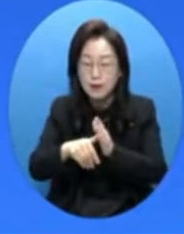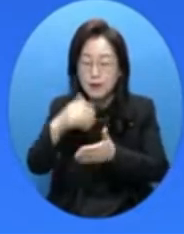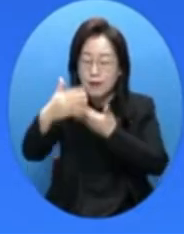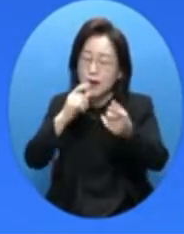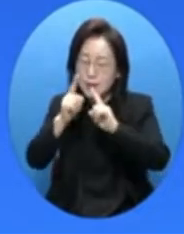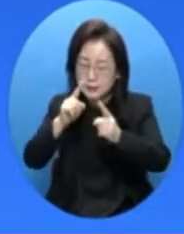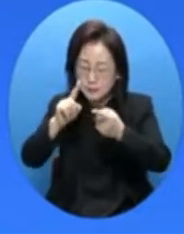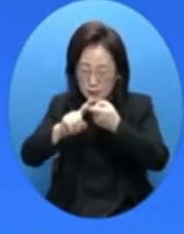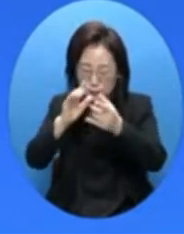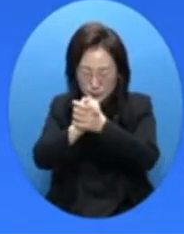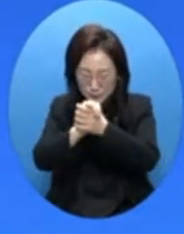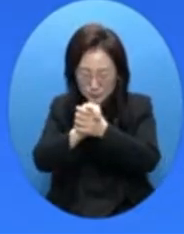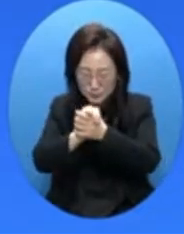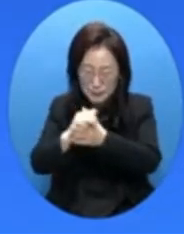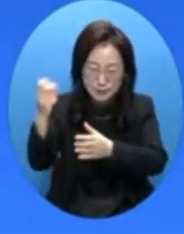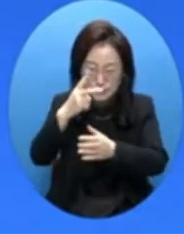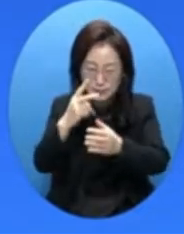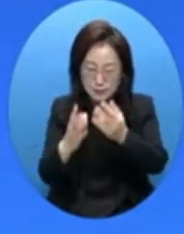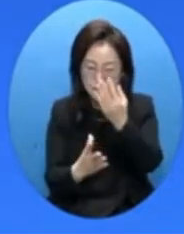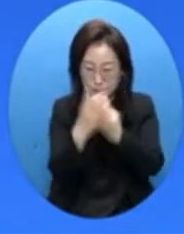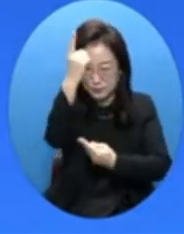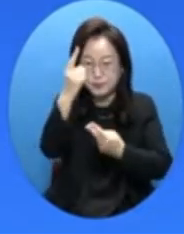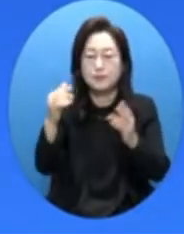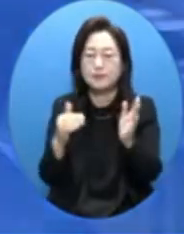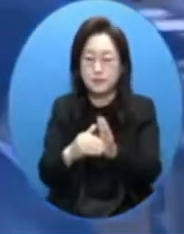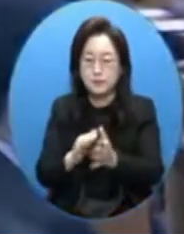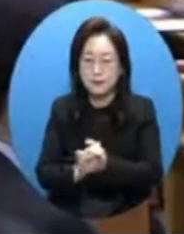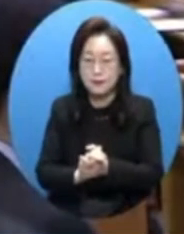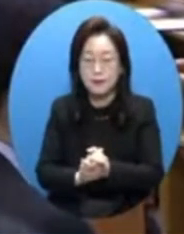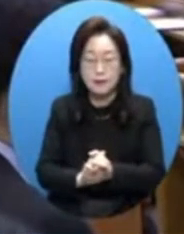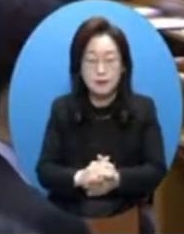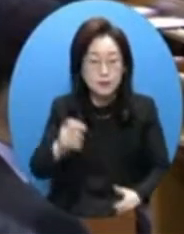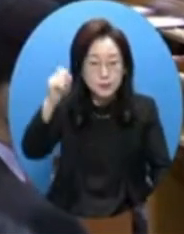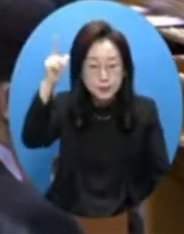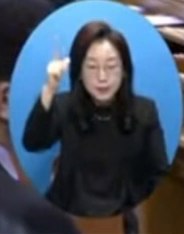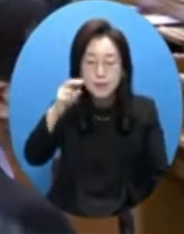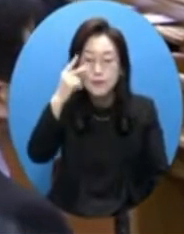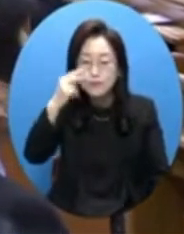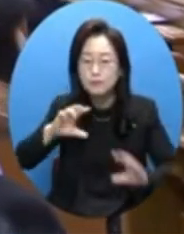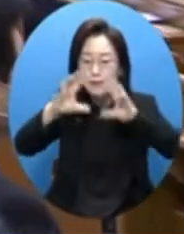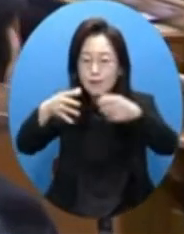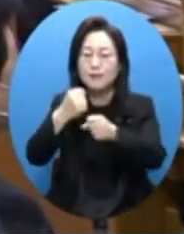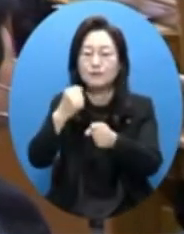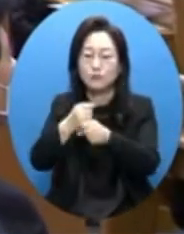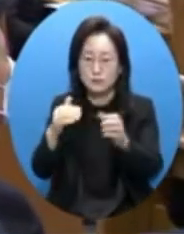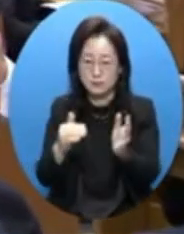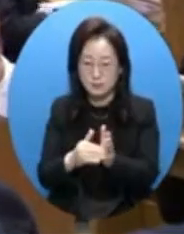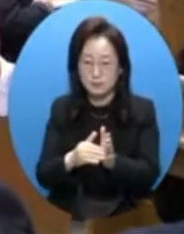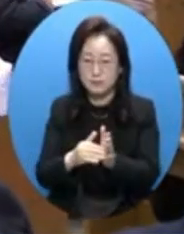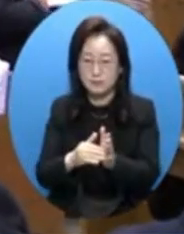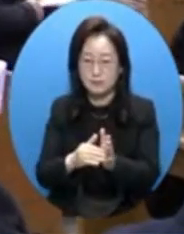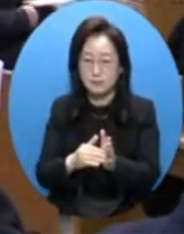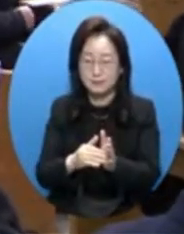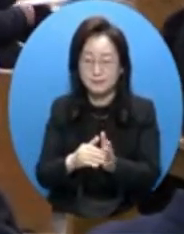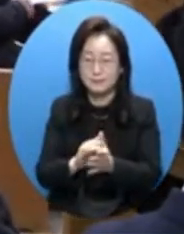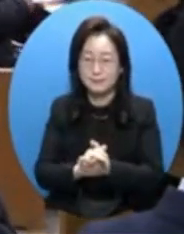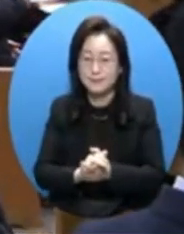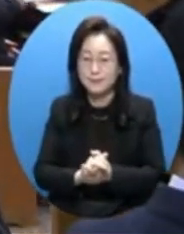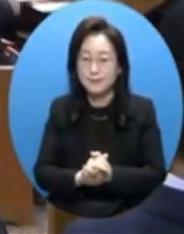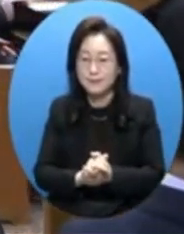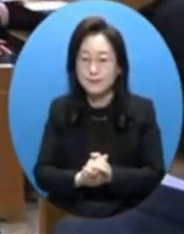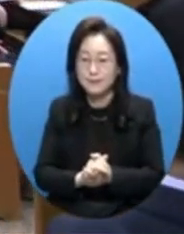다시 민족을 하나로 만들었습니다 위대한 미국을 건설했습니다 그때